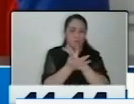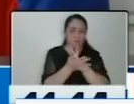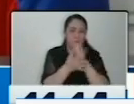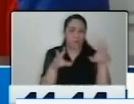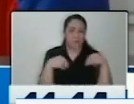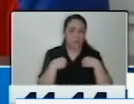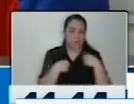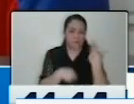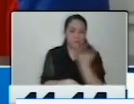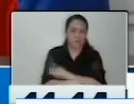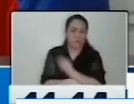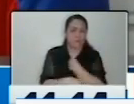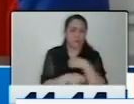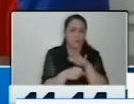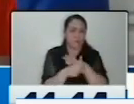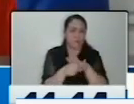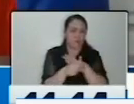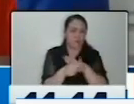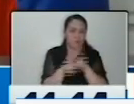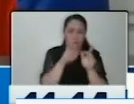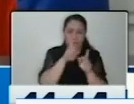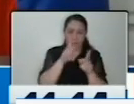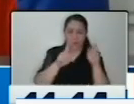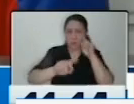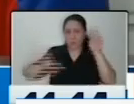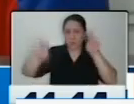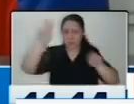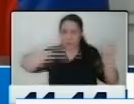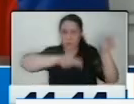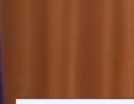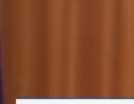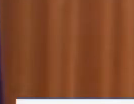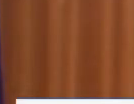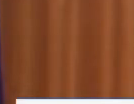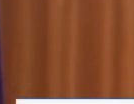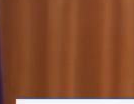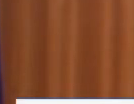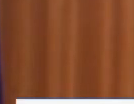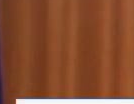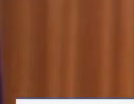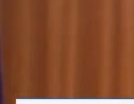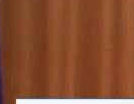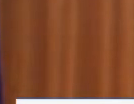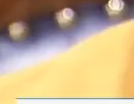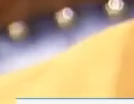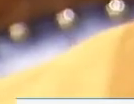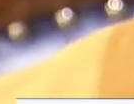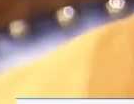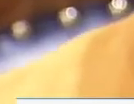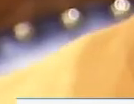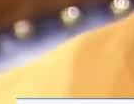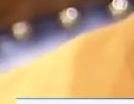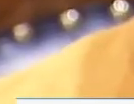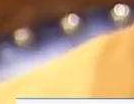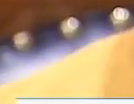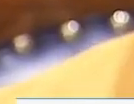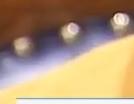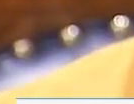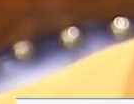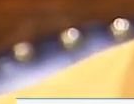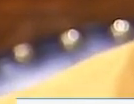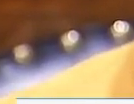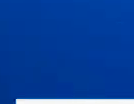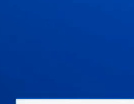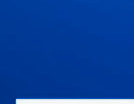ganun mabantayan po natin for any adverse reactions. Pati si Manila Mayor Isko Moreno, ipinunto ang kahalagahan ng